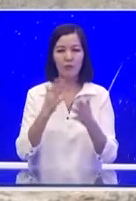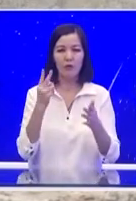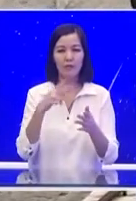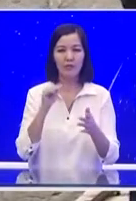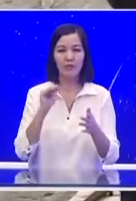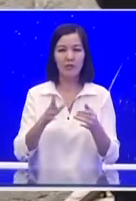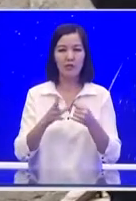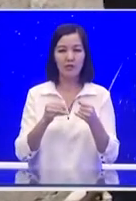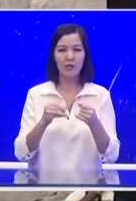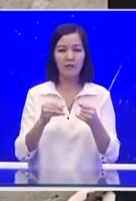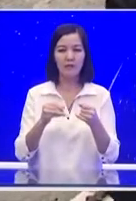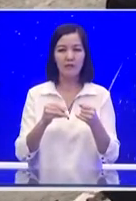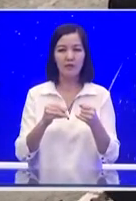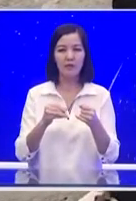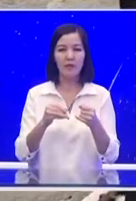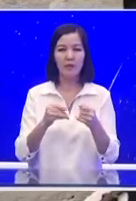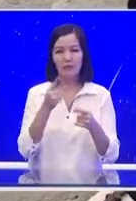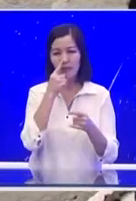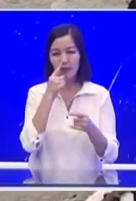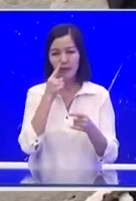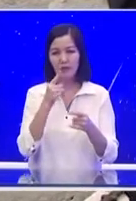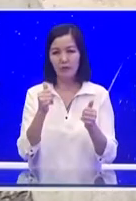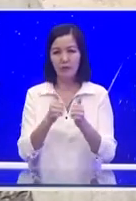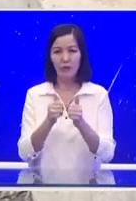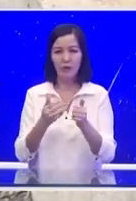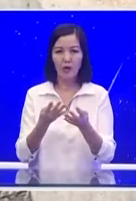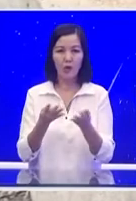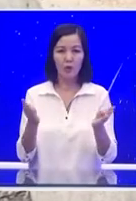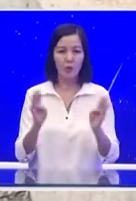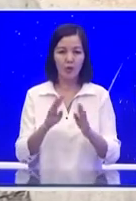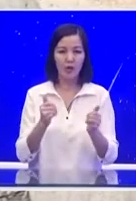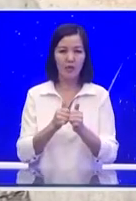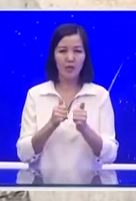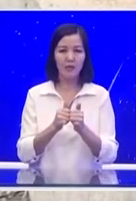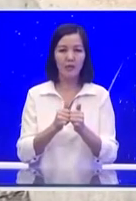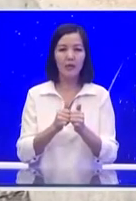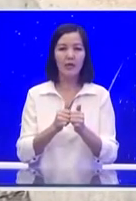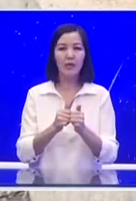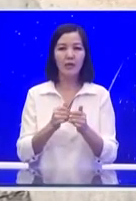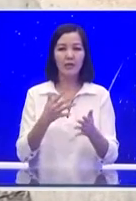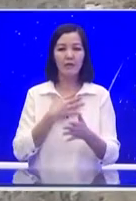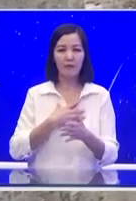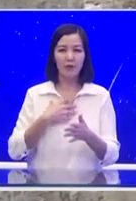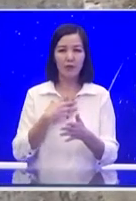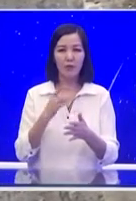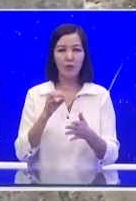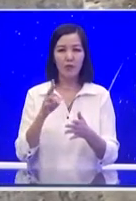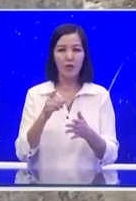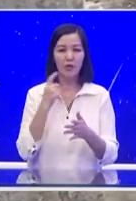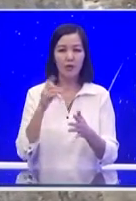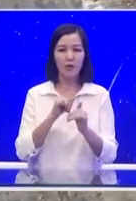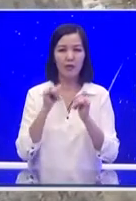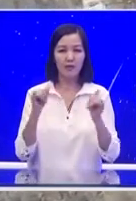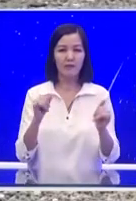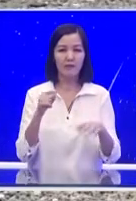тысяч гектаров земли в 5 близлежащих к нему округах. Это, в свою очередь, сыграет значительную роль в развитии экономики региона,